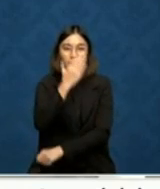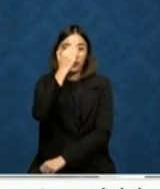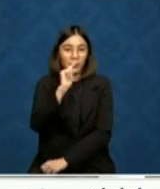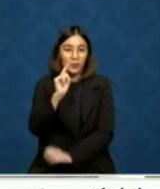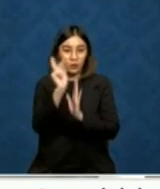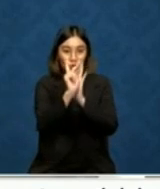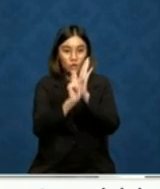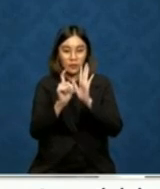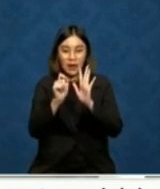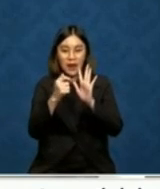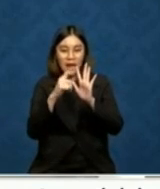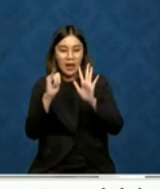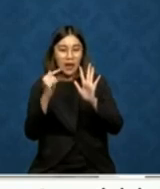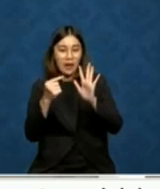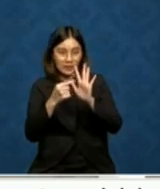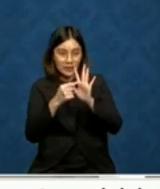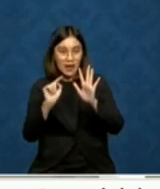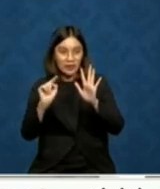ฎหมายอาญาของเรานั้น